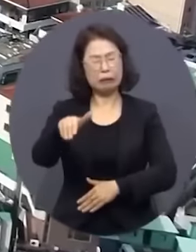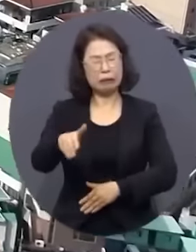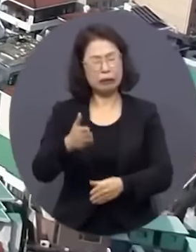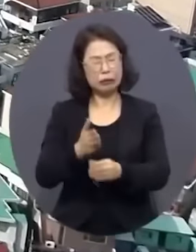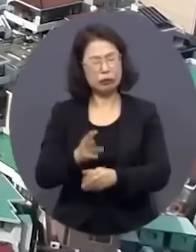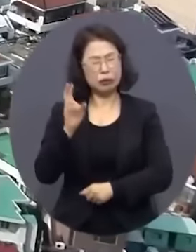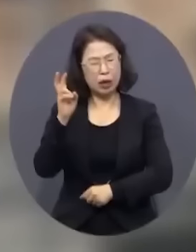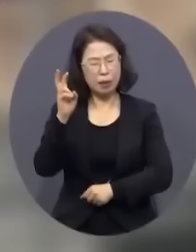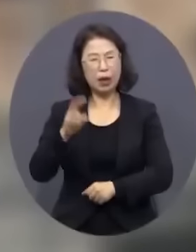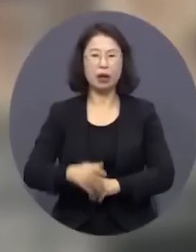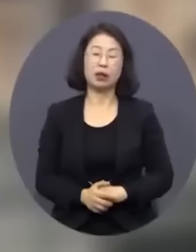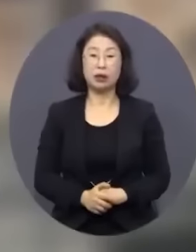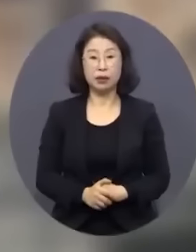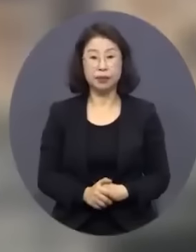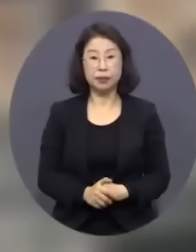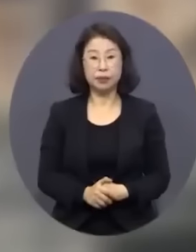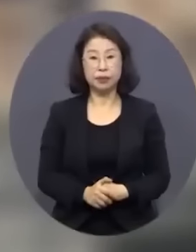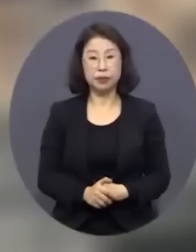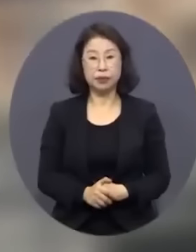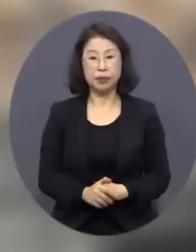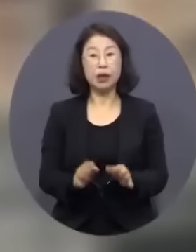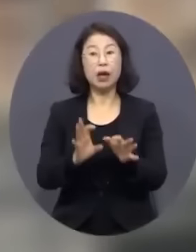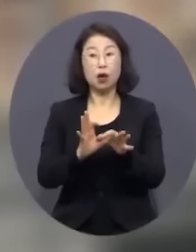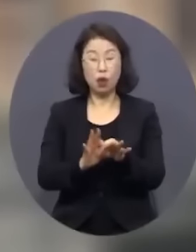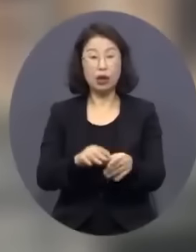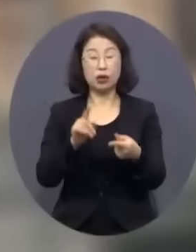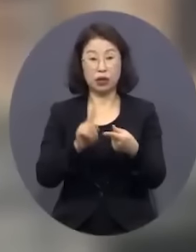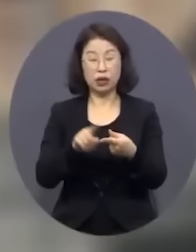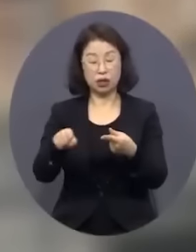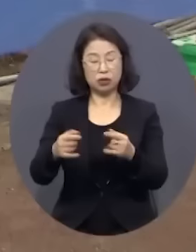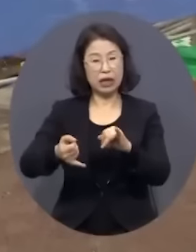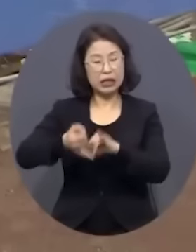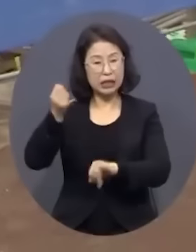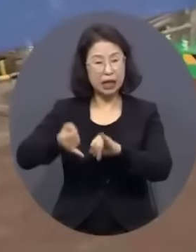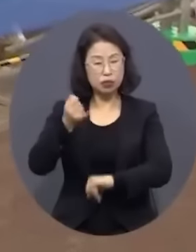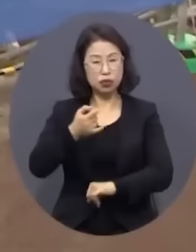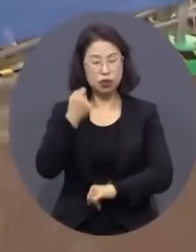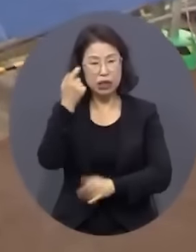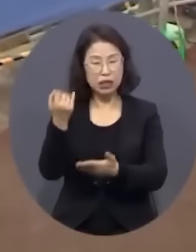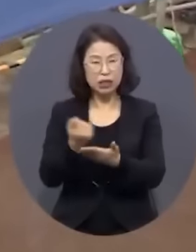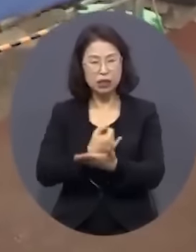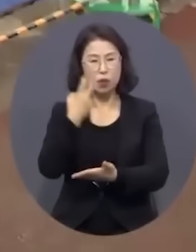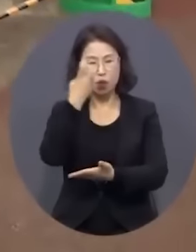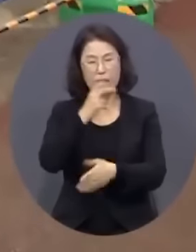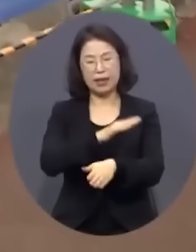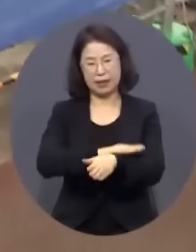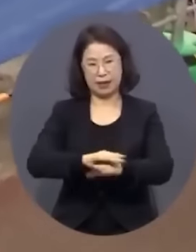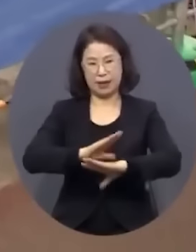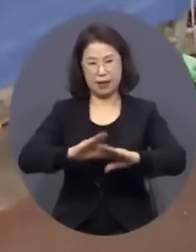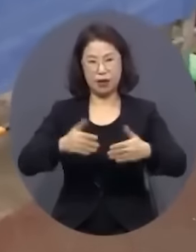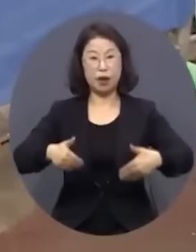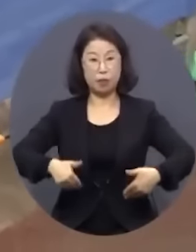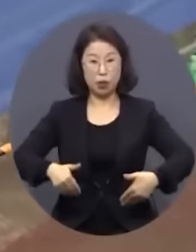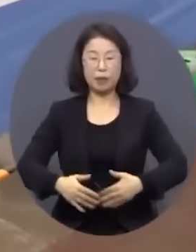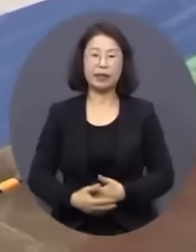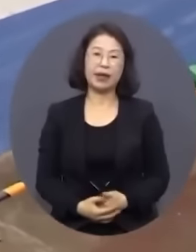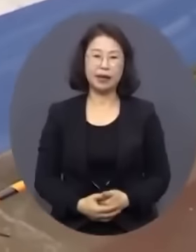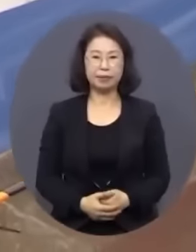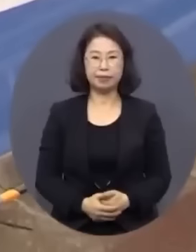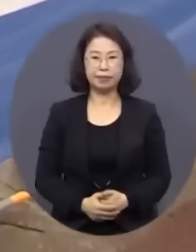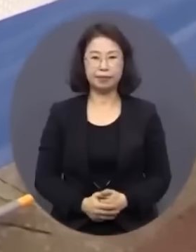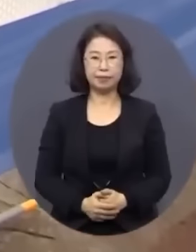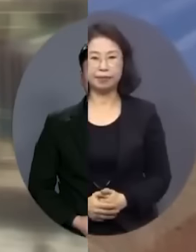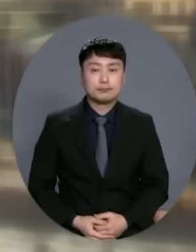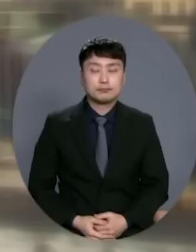것으로 전망되면서 노동자들의 생계와 직결된 체불임금 관리에 비상이 걸렸습니다. MBC 뉴스